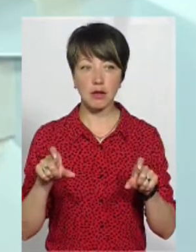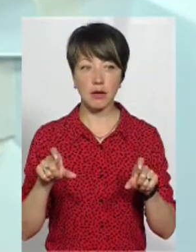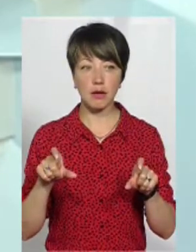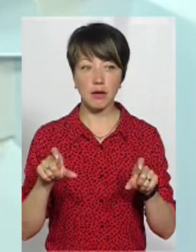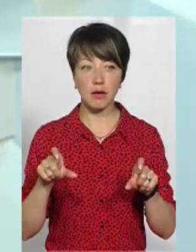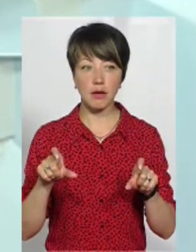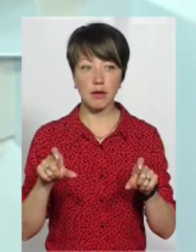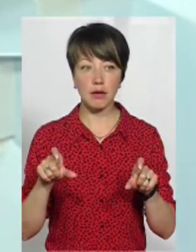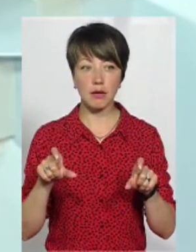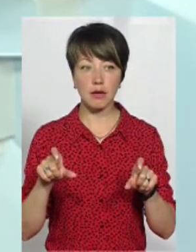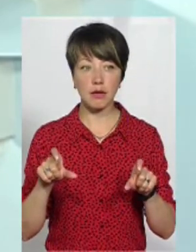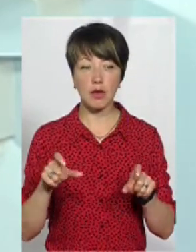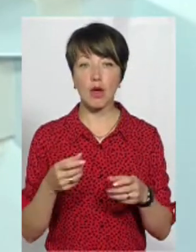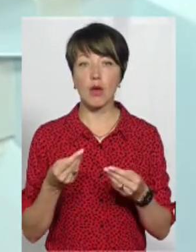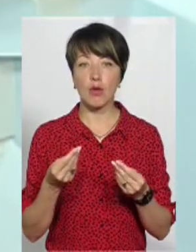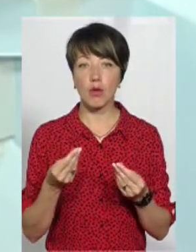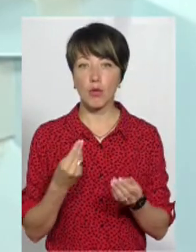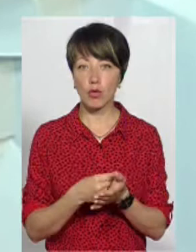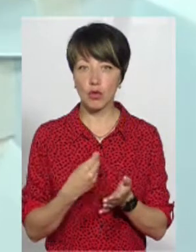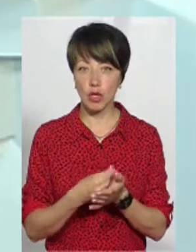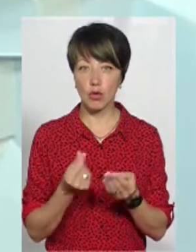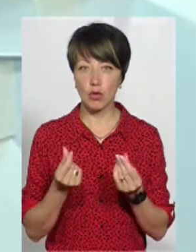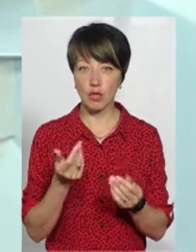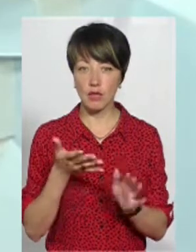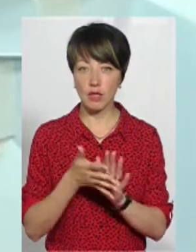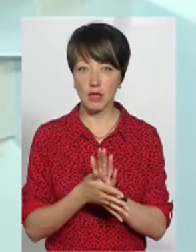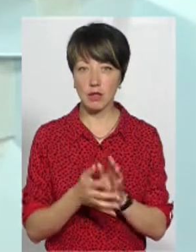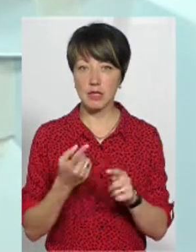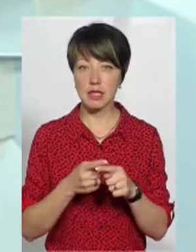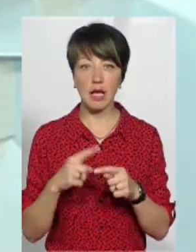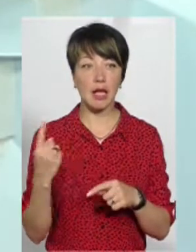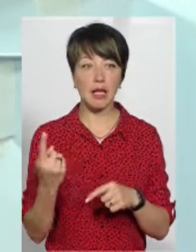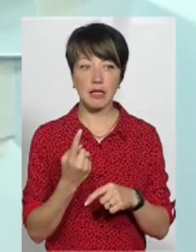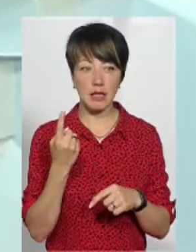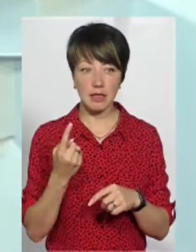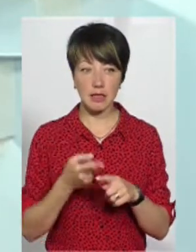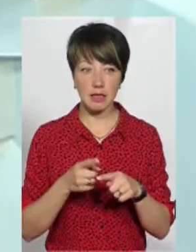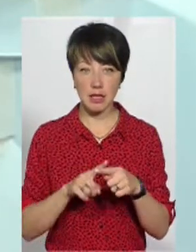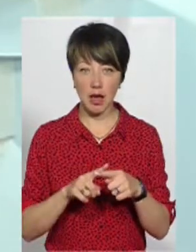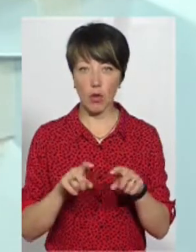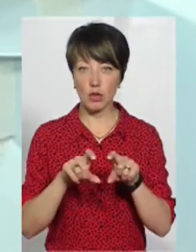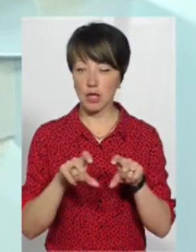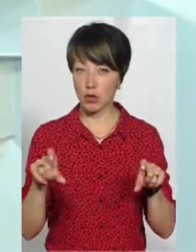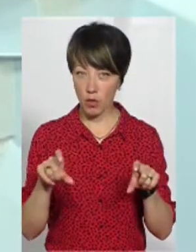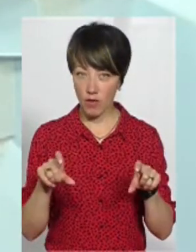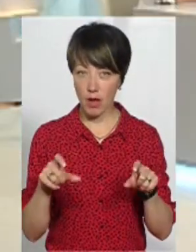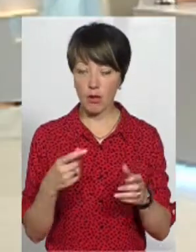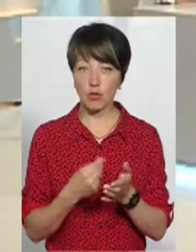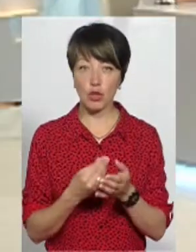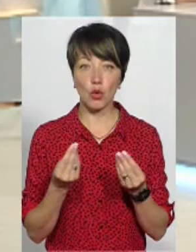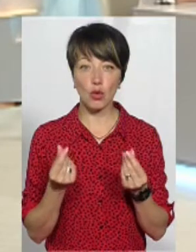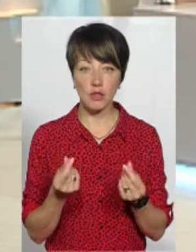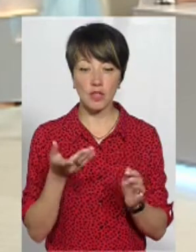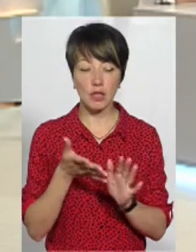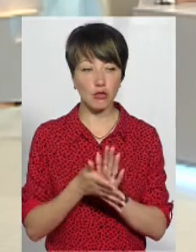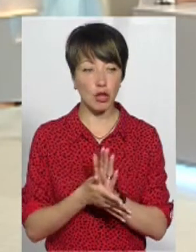абсолютно значна кількість бюджетних коштів, які, бо це єдиний оператор, ця установа, бюджетних коштів, які